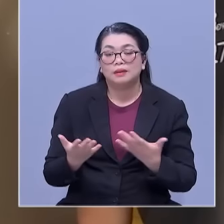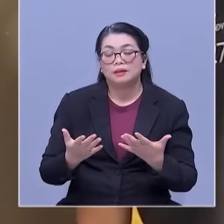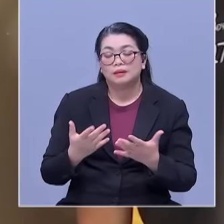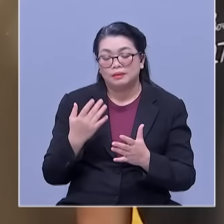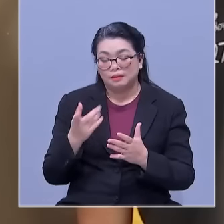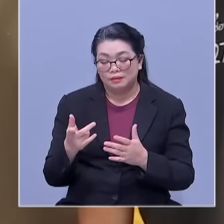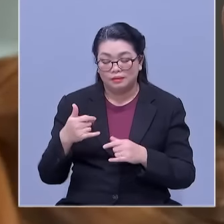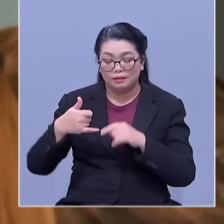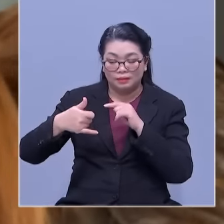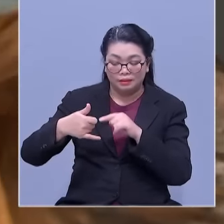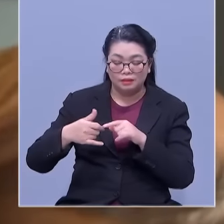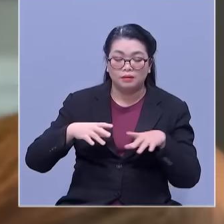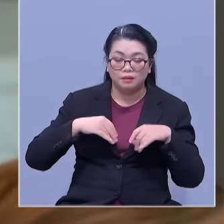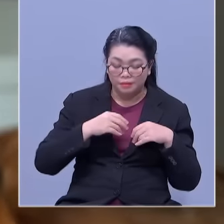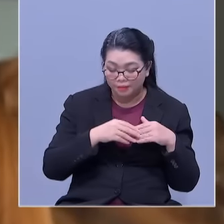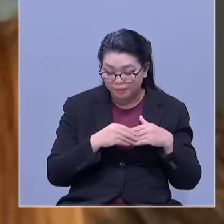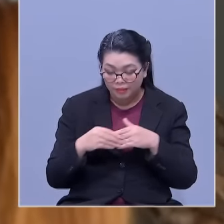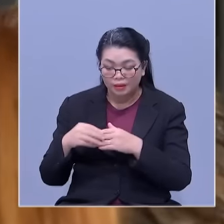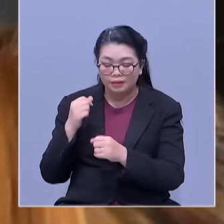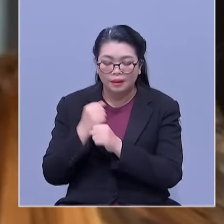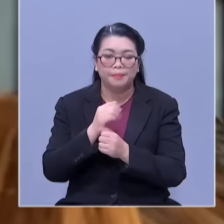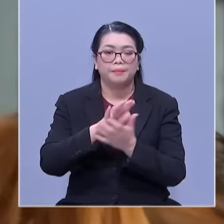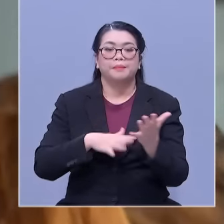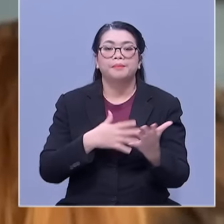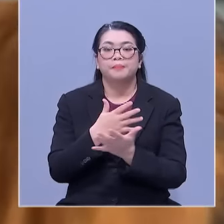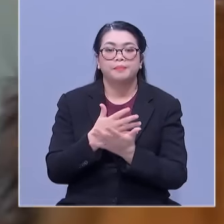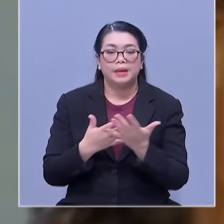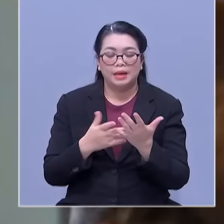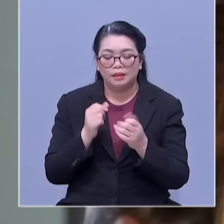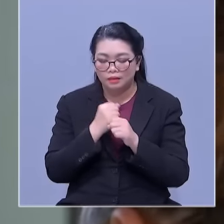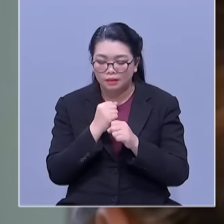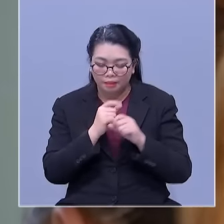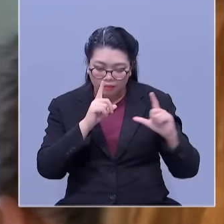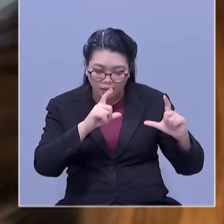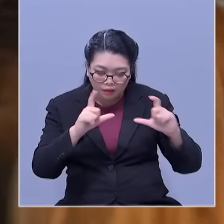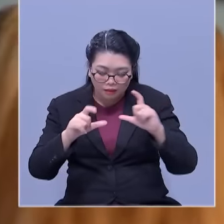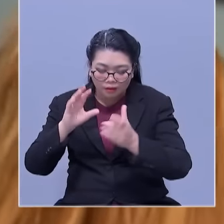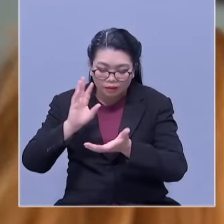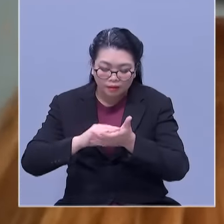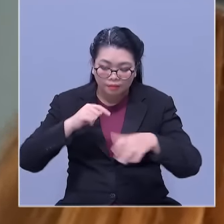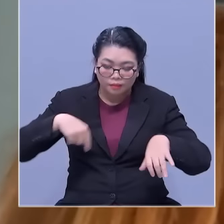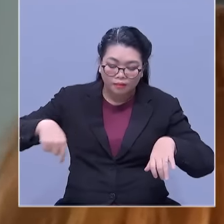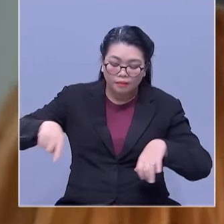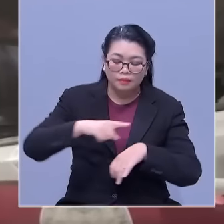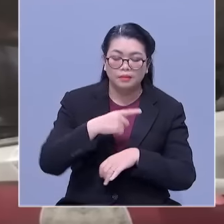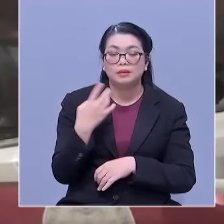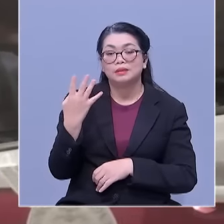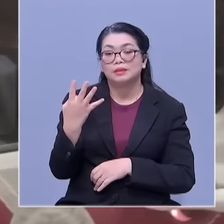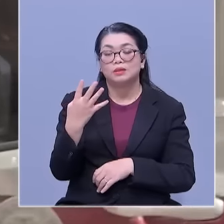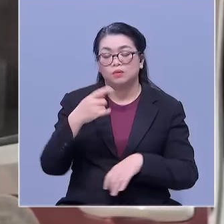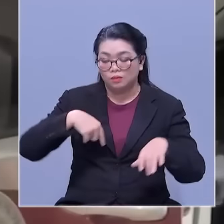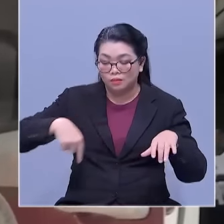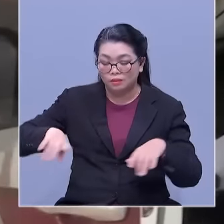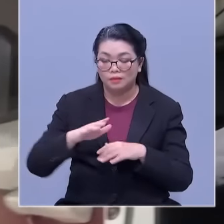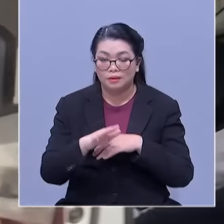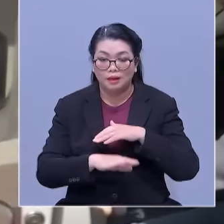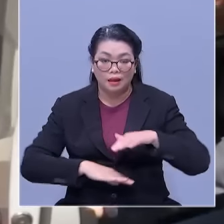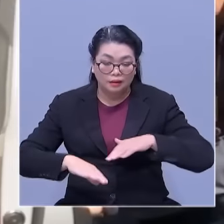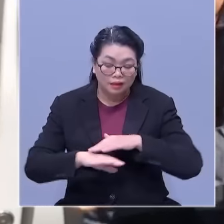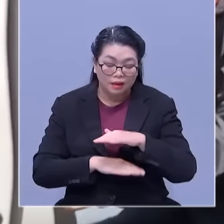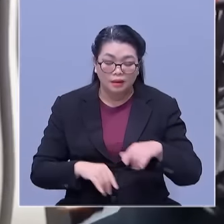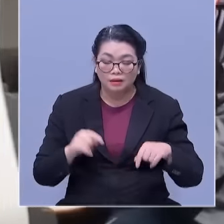ที่ทอยยินยอมให้พาไปทำแผนประกอบคำรับสารภาพทั้งหมด4จุดสารภาพทุกขั้นตอนเลยนะคะตำรวจมองแบบ